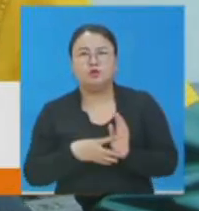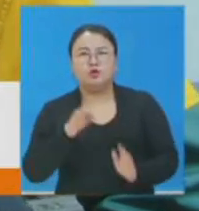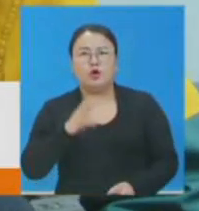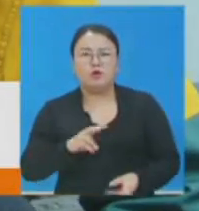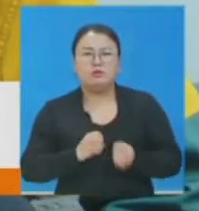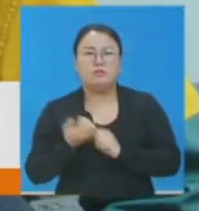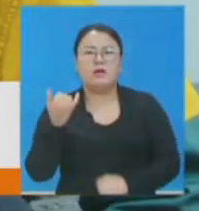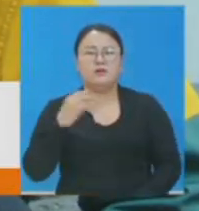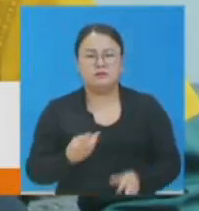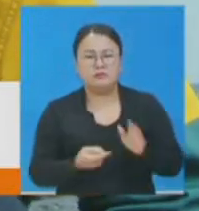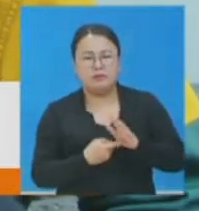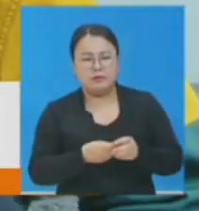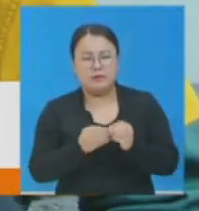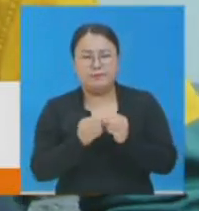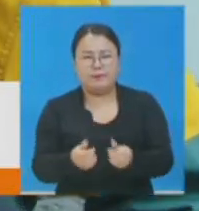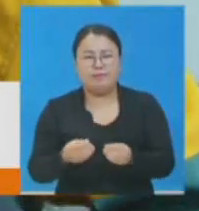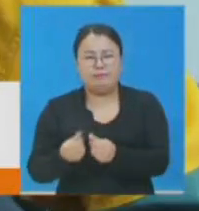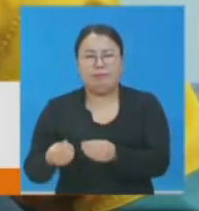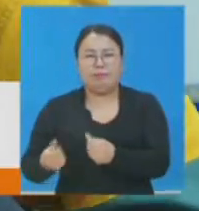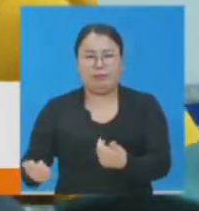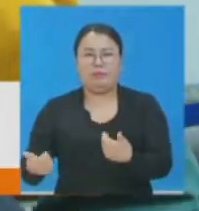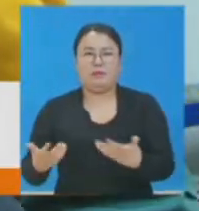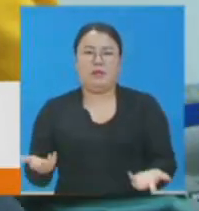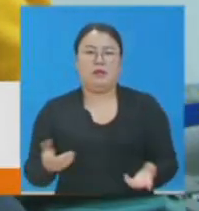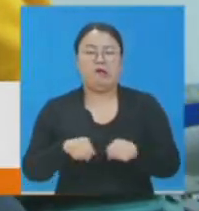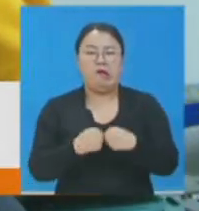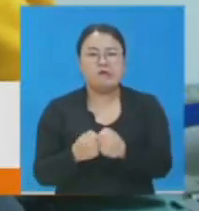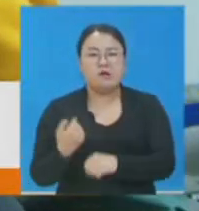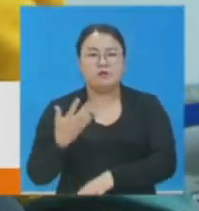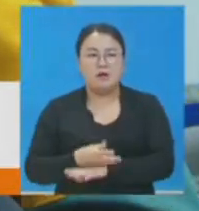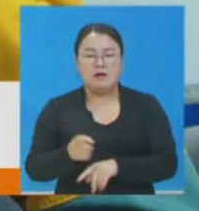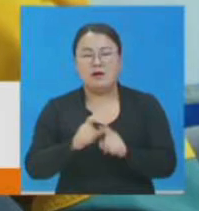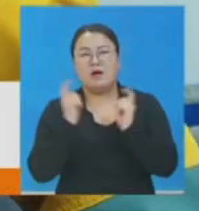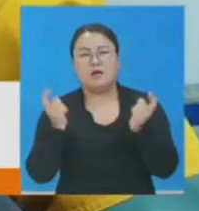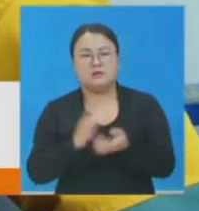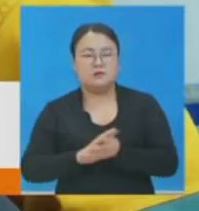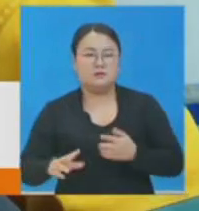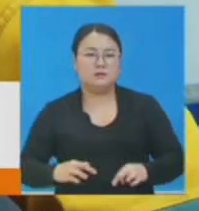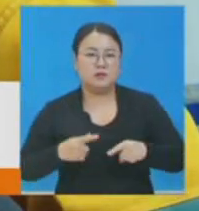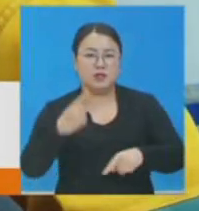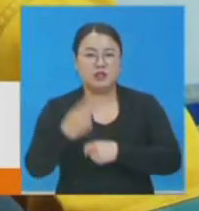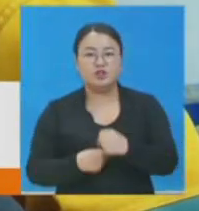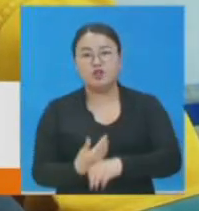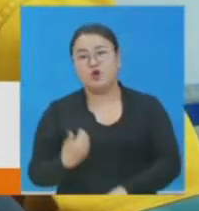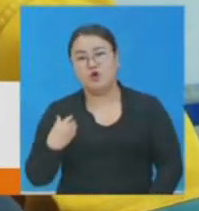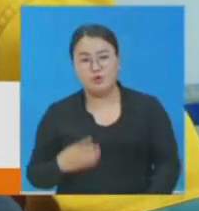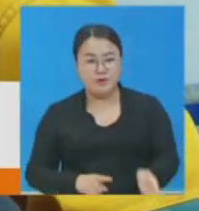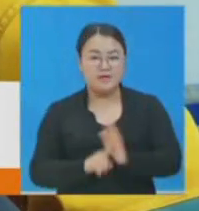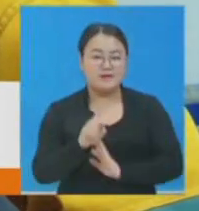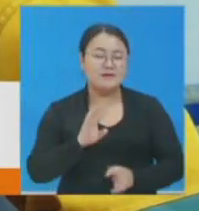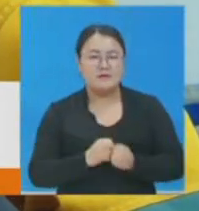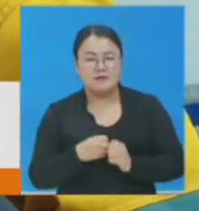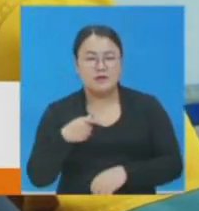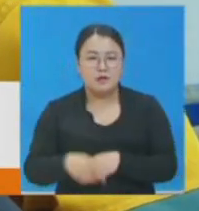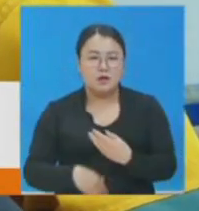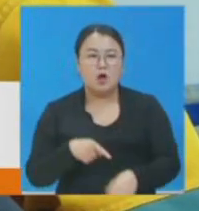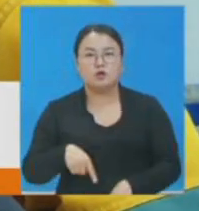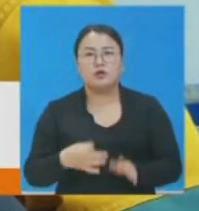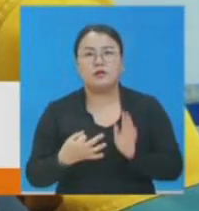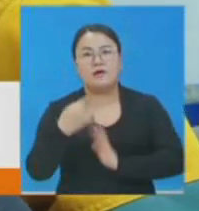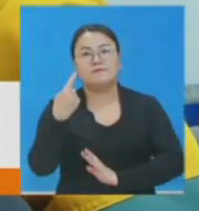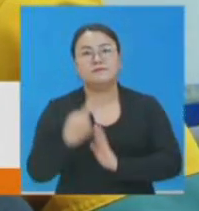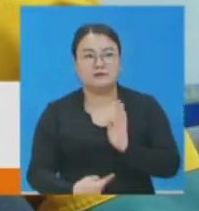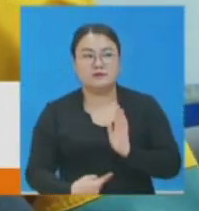тэгтчихсэн байсан, сүөрүүд нь бүгд ботраа унтсан. Тэгэхээр энэ хашаа бол шинжлэх ажиллах түрүүжлээсөө шийдгээд одоо энэ жилийн 8 сард